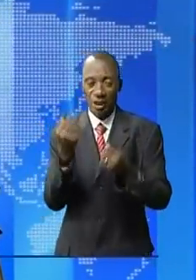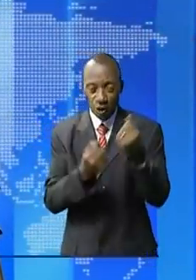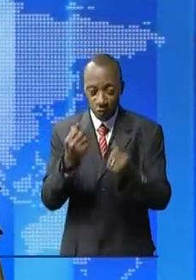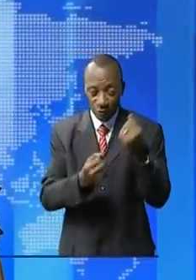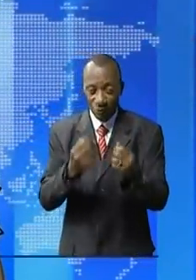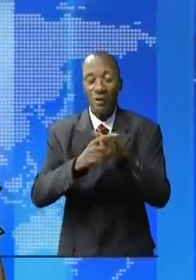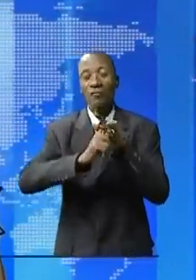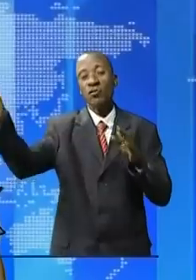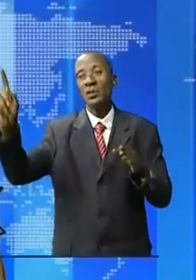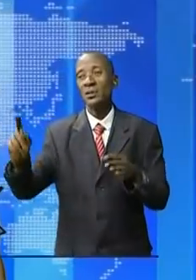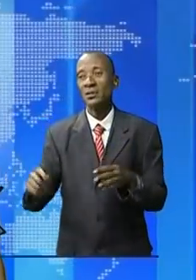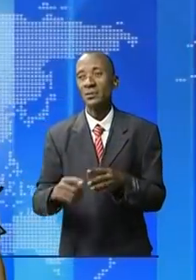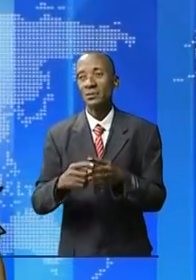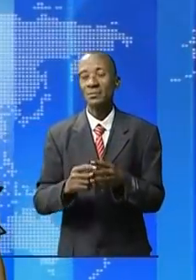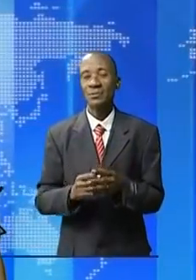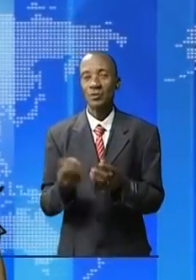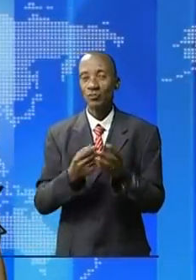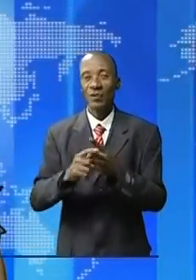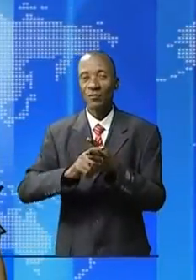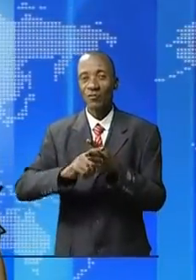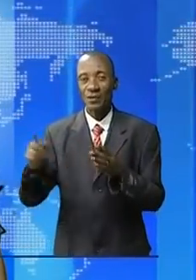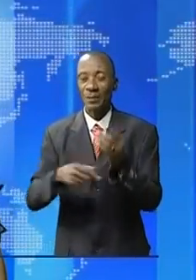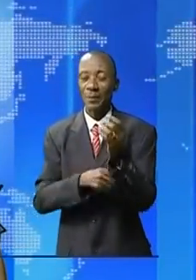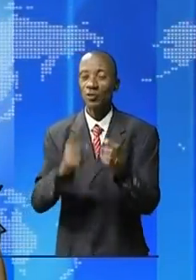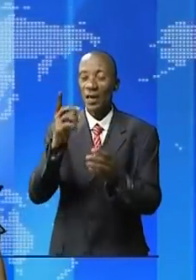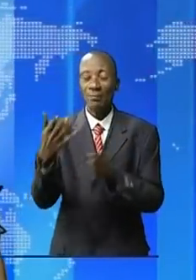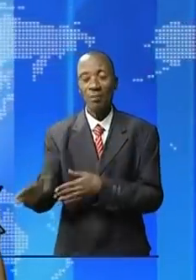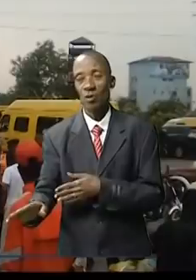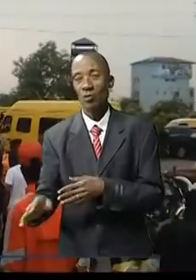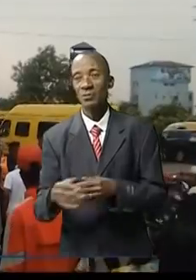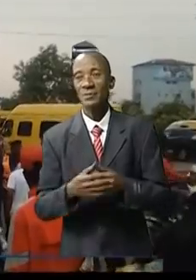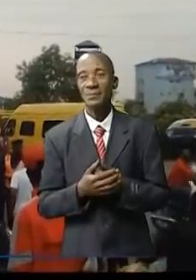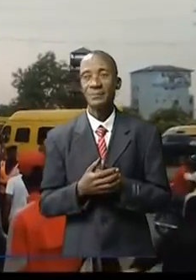Un récit de Françoise Bouilaboaki sur les images d'un rescapé.